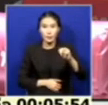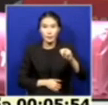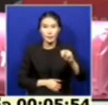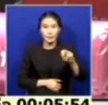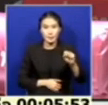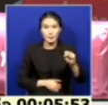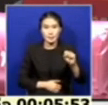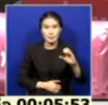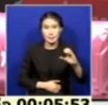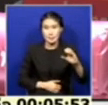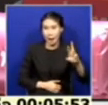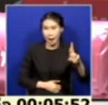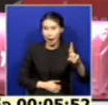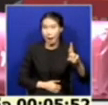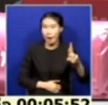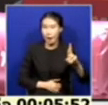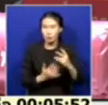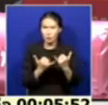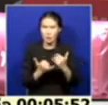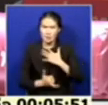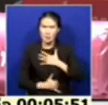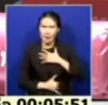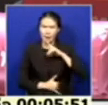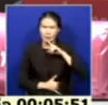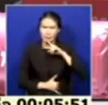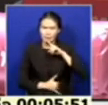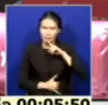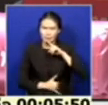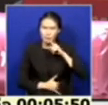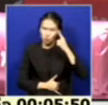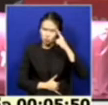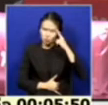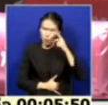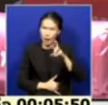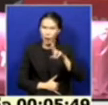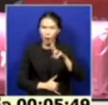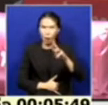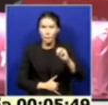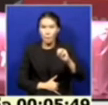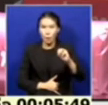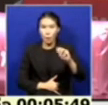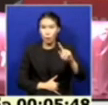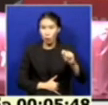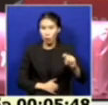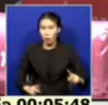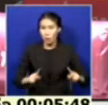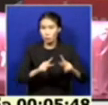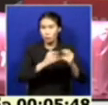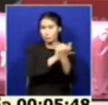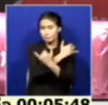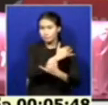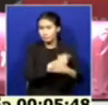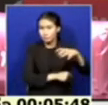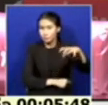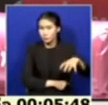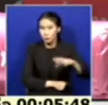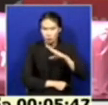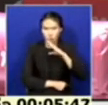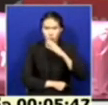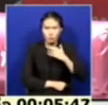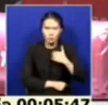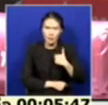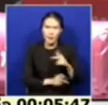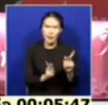ามันมีข่าวในโซเชียลเยอะผมเองก็อ่านบ้างวิเคราะห์บ้างมีการตั้งทู